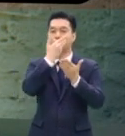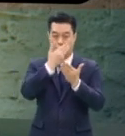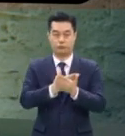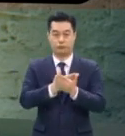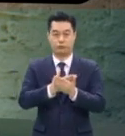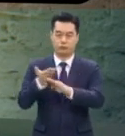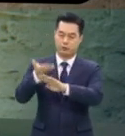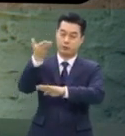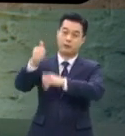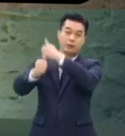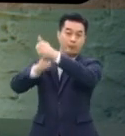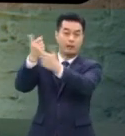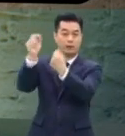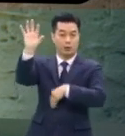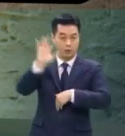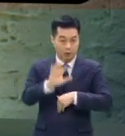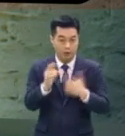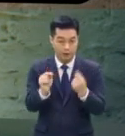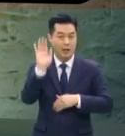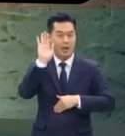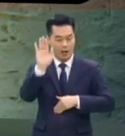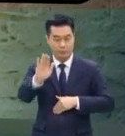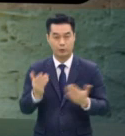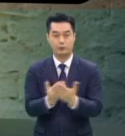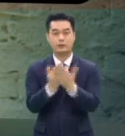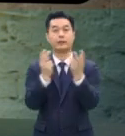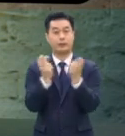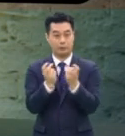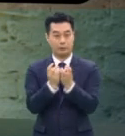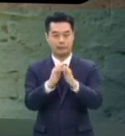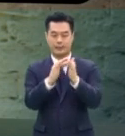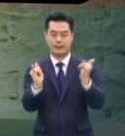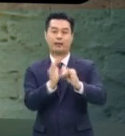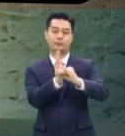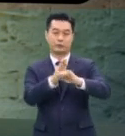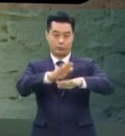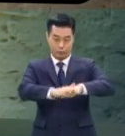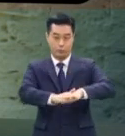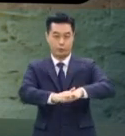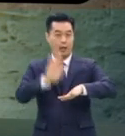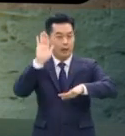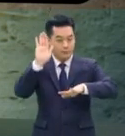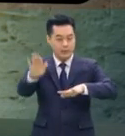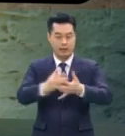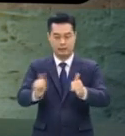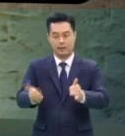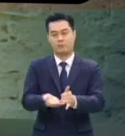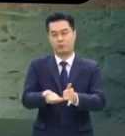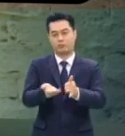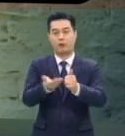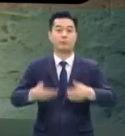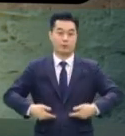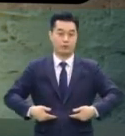우리 선배들이 그러했듯이 향후 성장 전략 또 사람의 중심을 두고 미래 인재를 육성해야